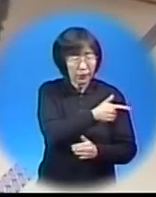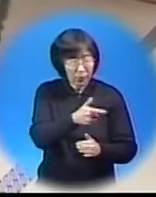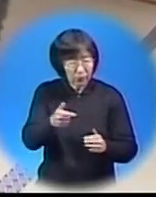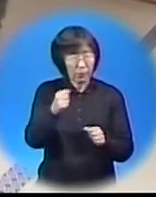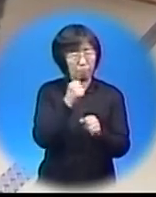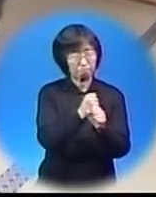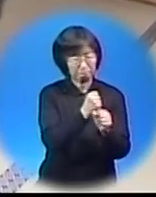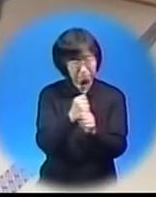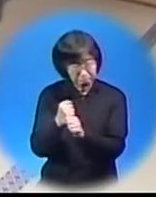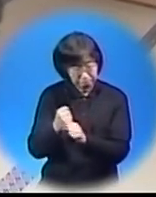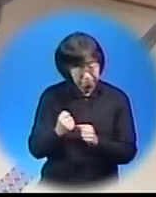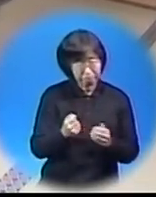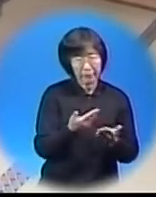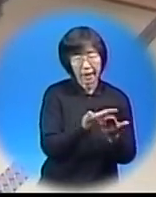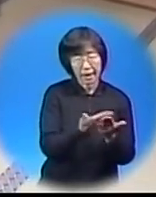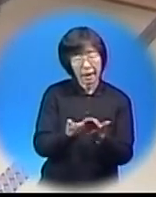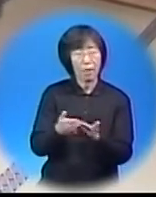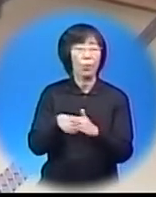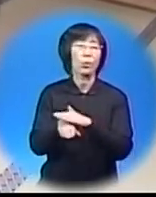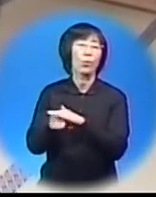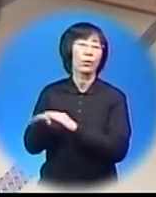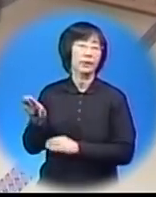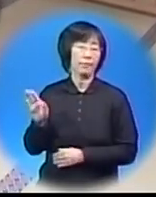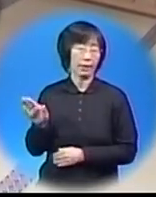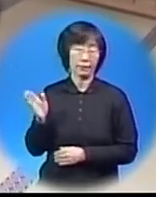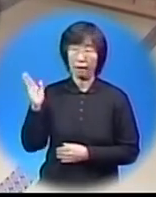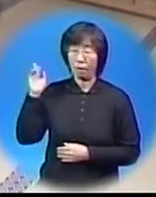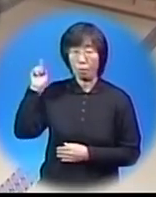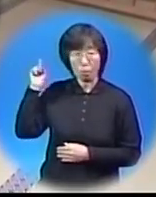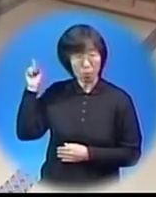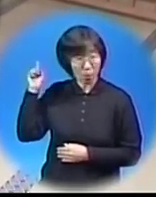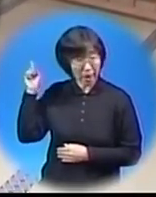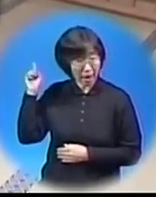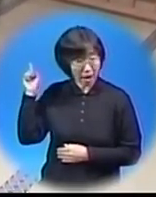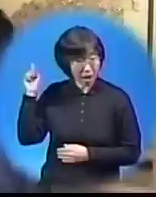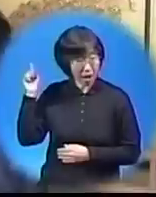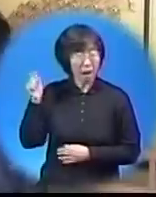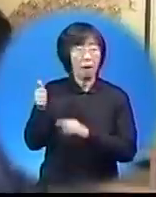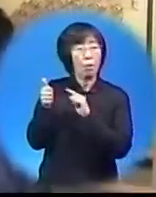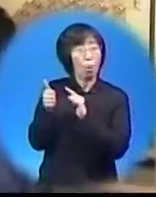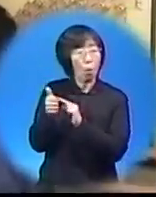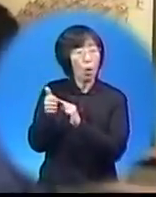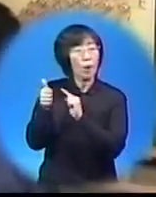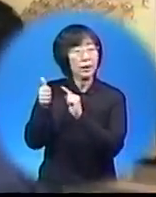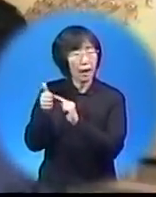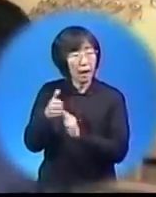部屋は孔雀の間でございます。応挙さんが63歳の頃の作品でございます。